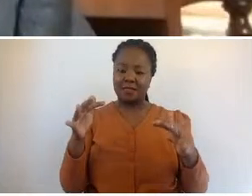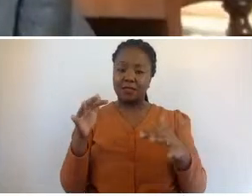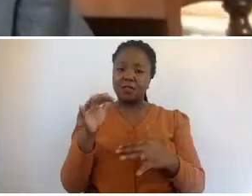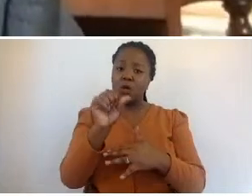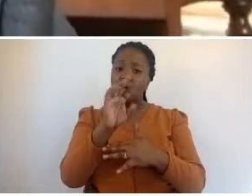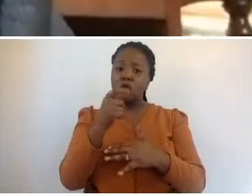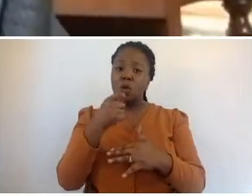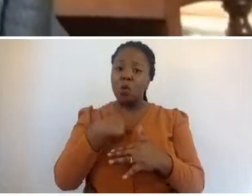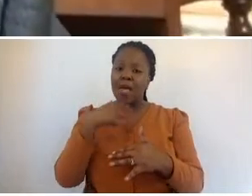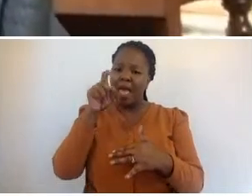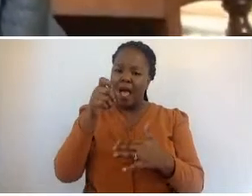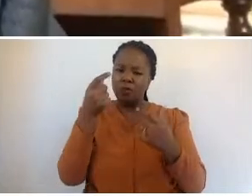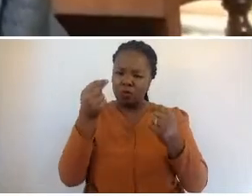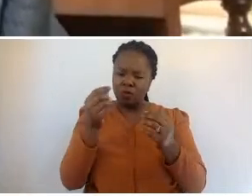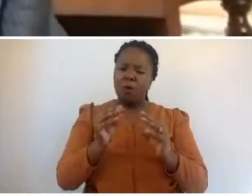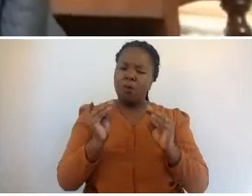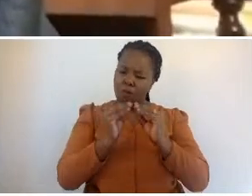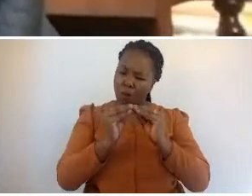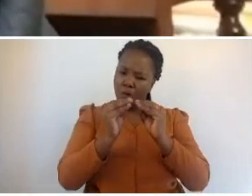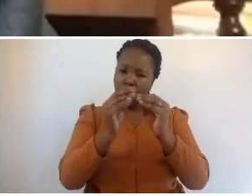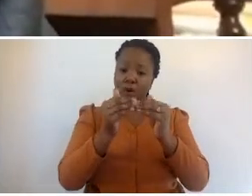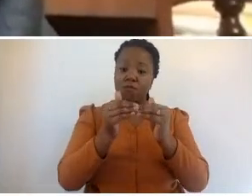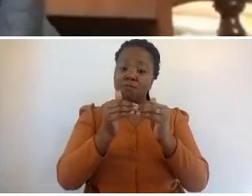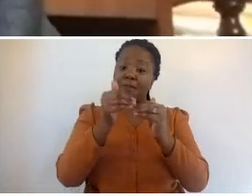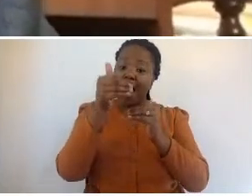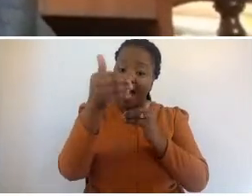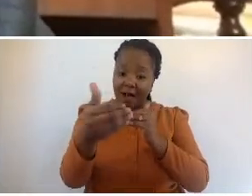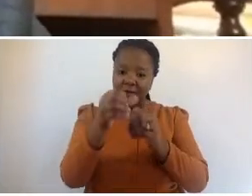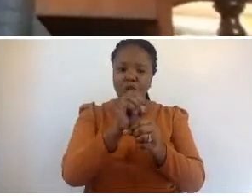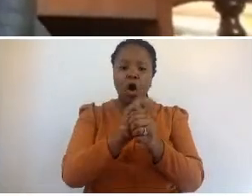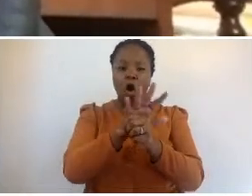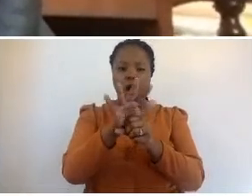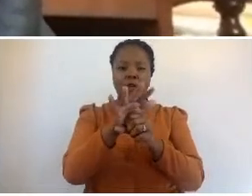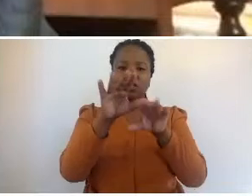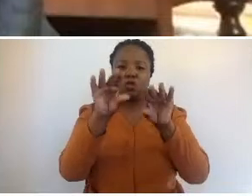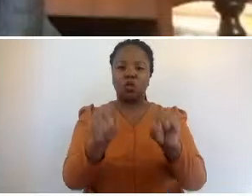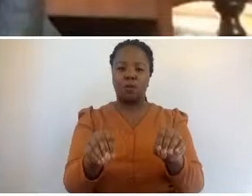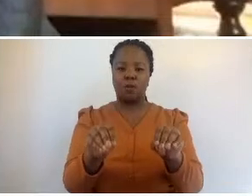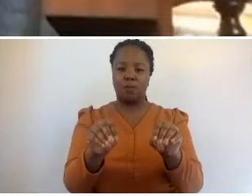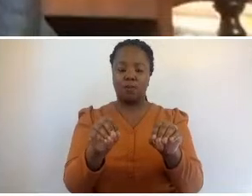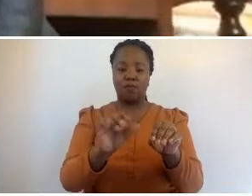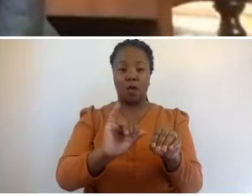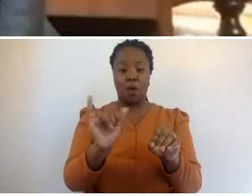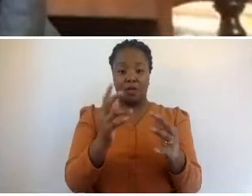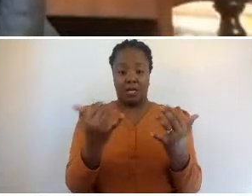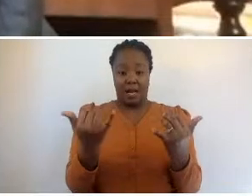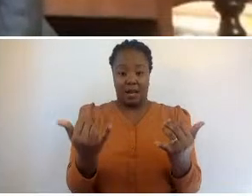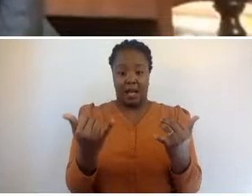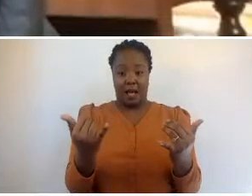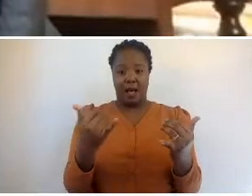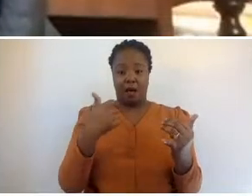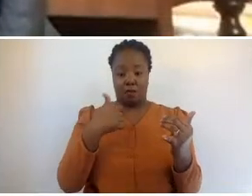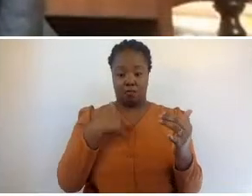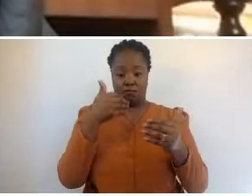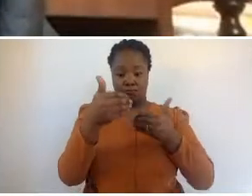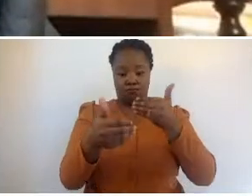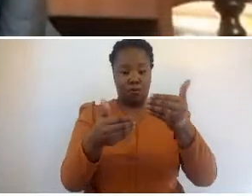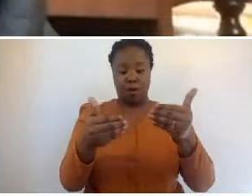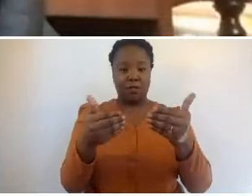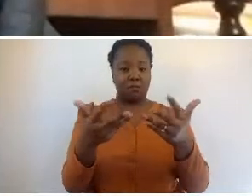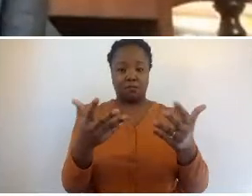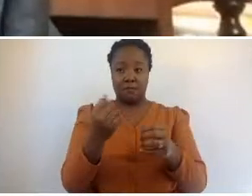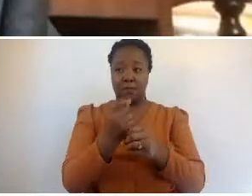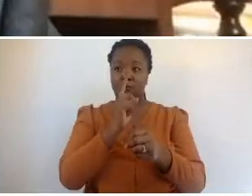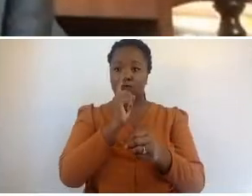en œuvre, une grande action à entreprendre, ne serait-ce que pour faire face à la pandémie de la COVID. Et nous